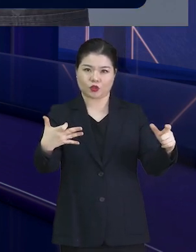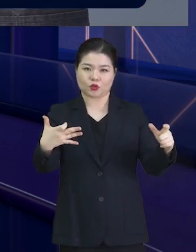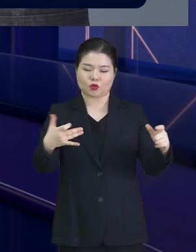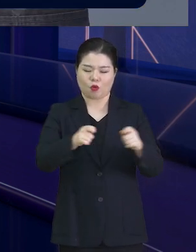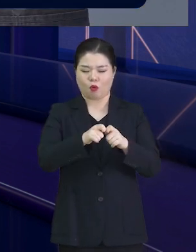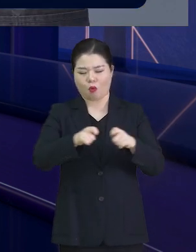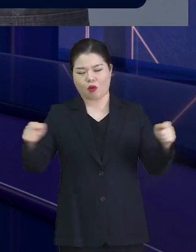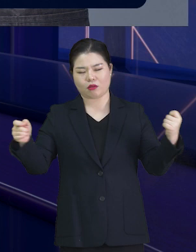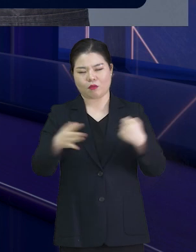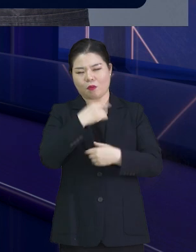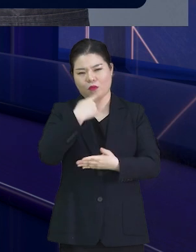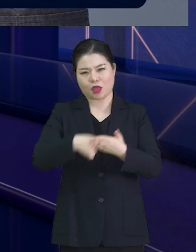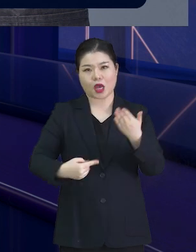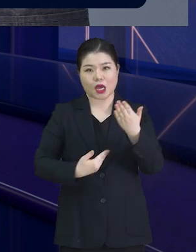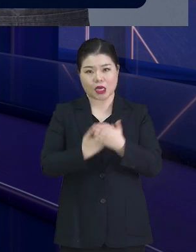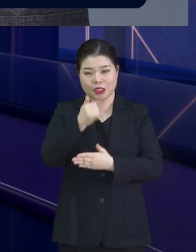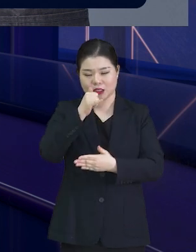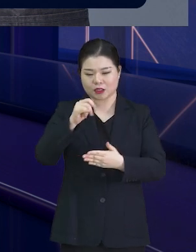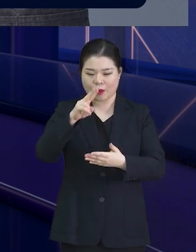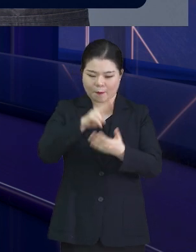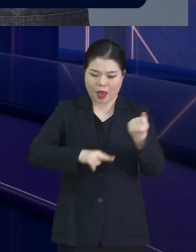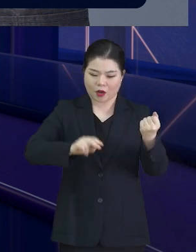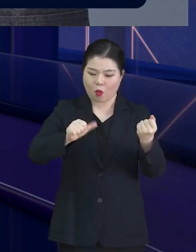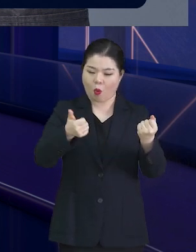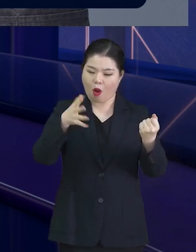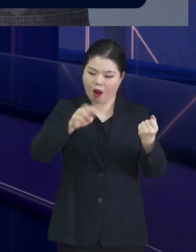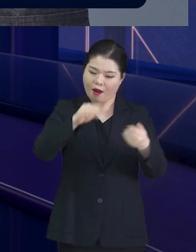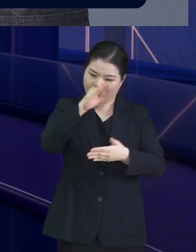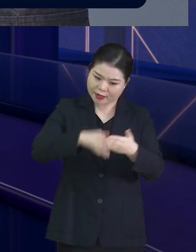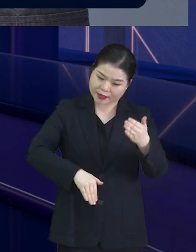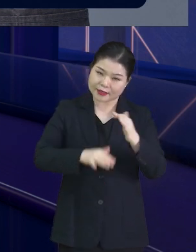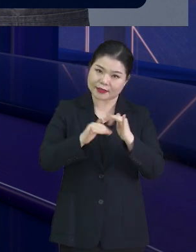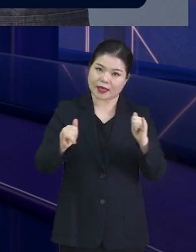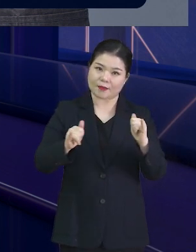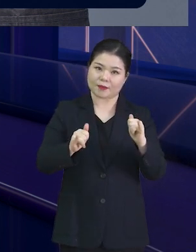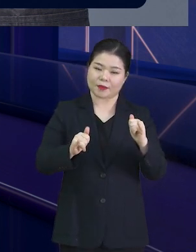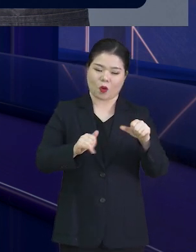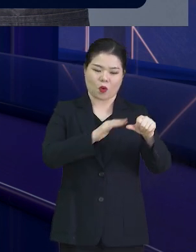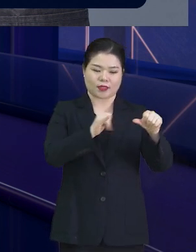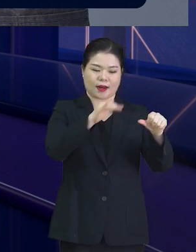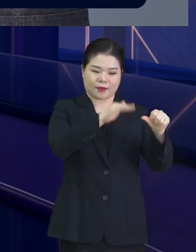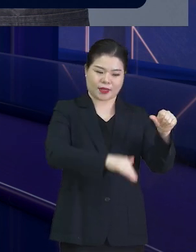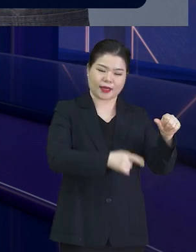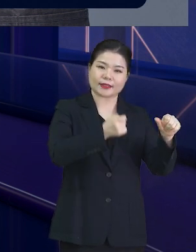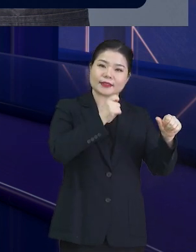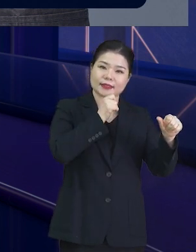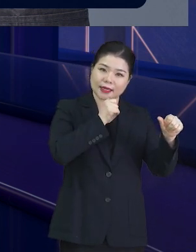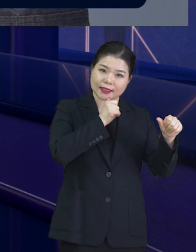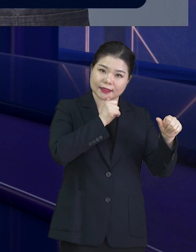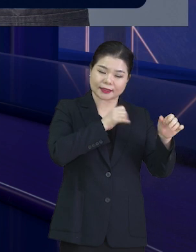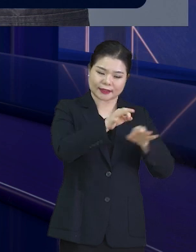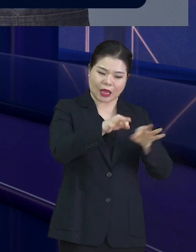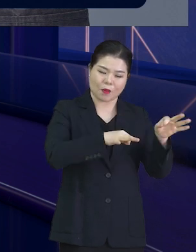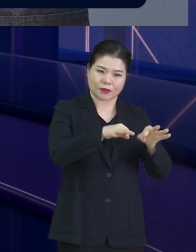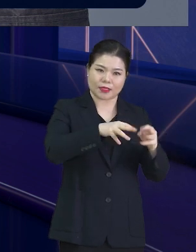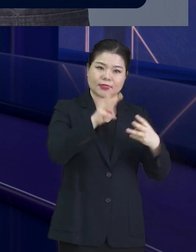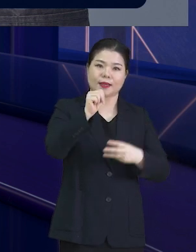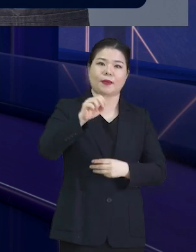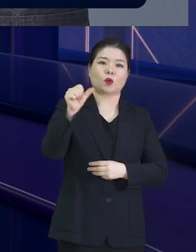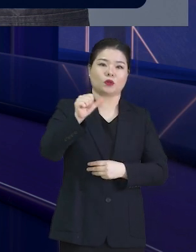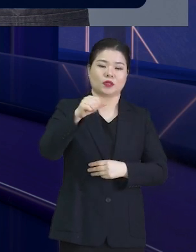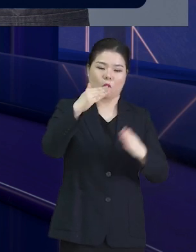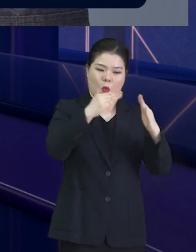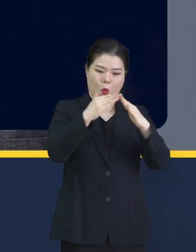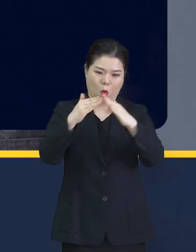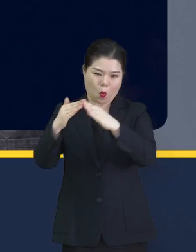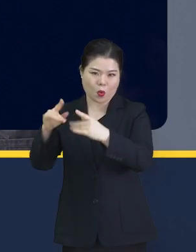장기화로 피해를 입은 매출 5억 원 미만, 상시 근로자 수 5인 미만의 소규모 사업장 3만 5천여